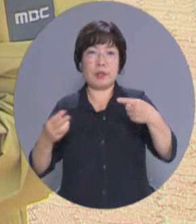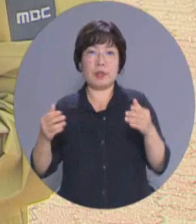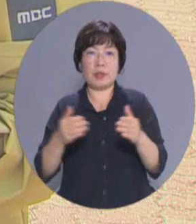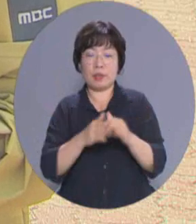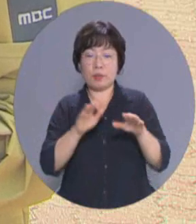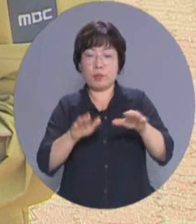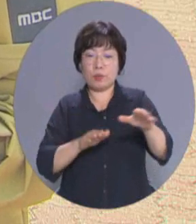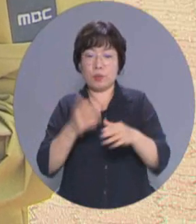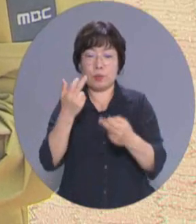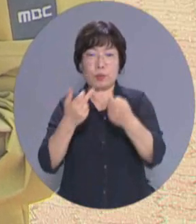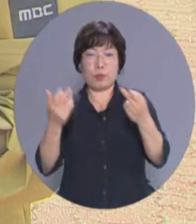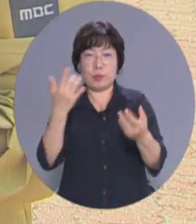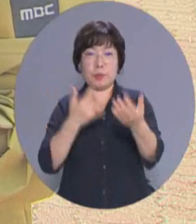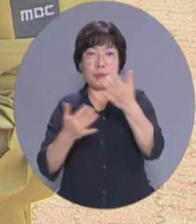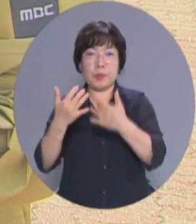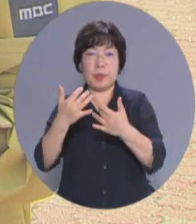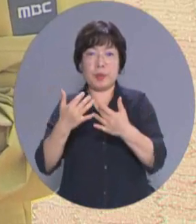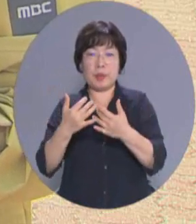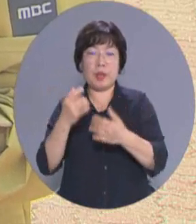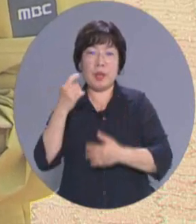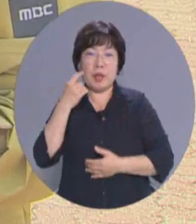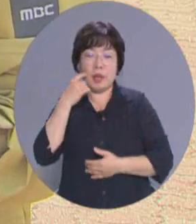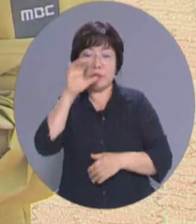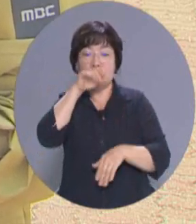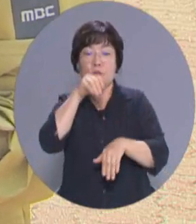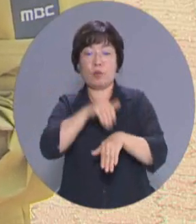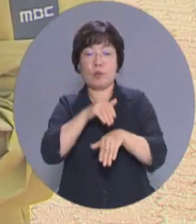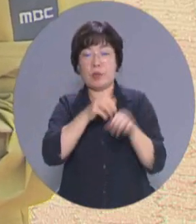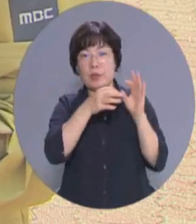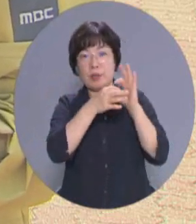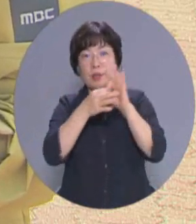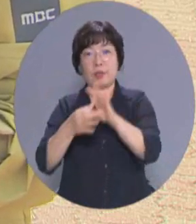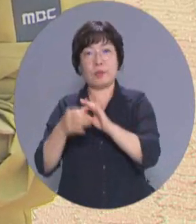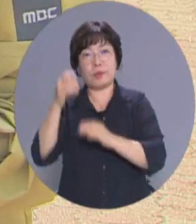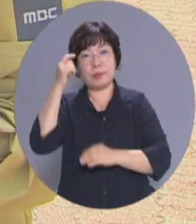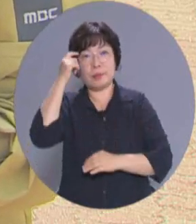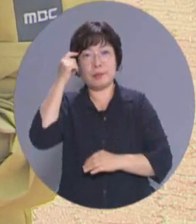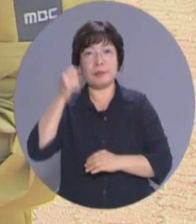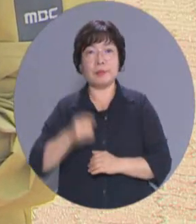지진과 산불 등 다양한 재난 상황을 가정한 훈련을 이어나갑니다. MBC 뉴스 서일영입니다.